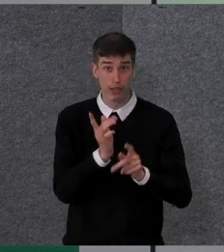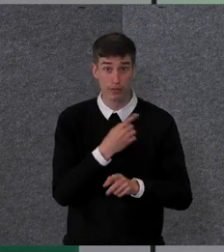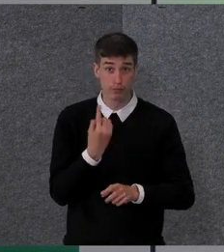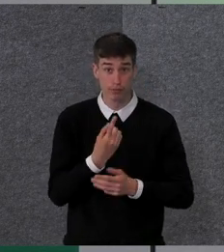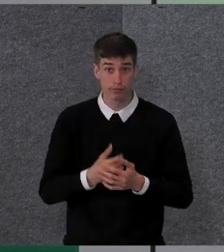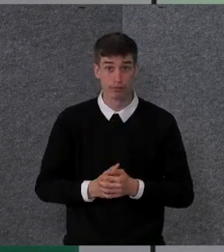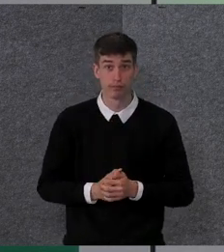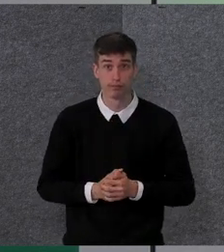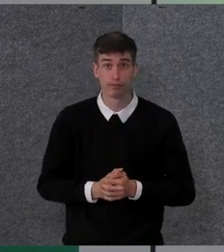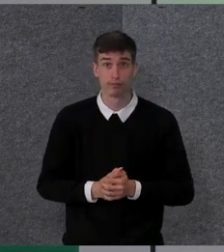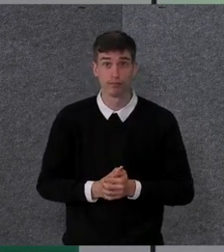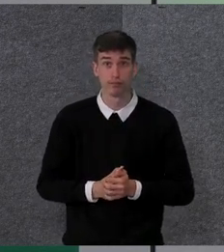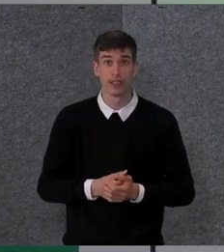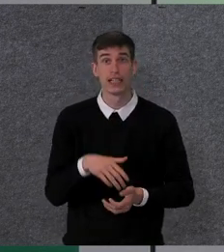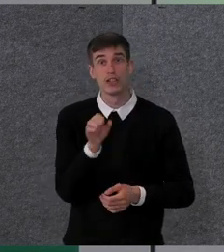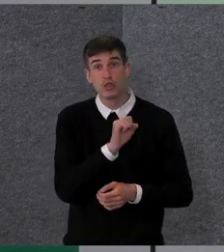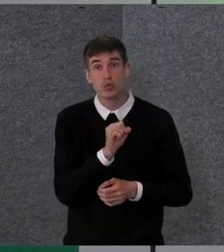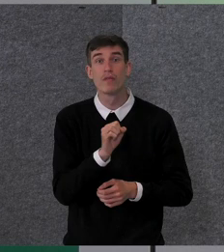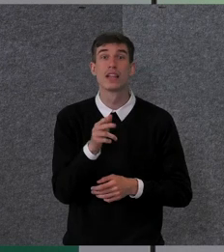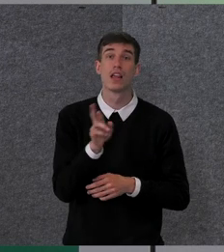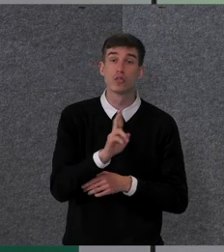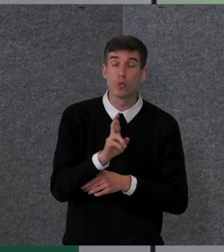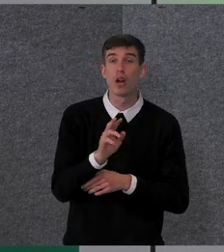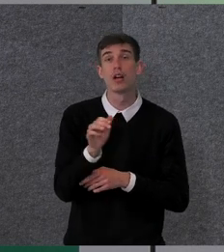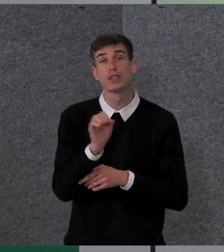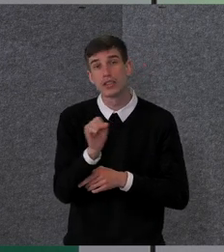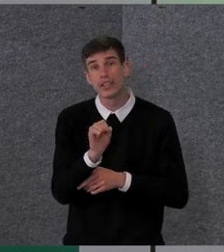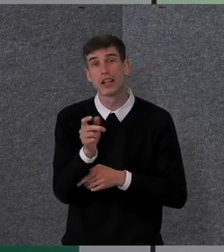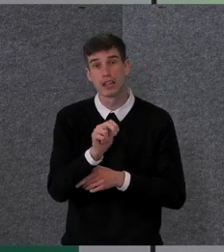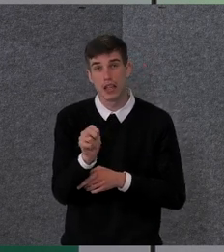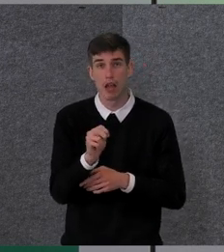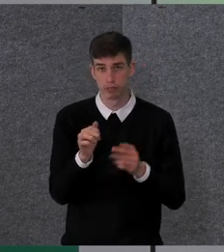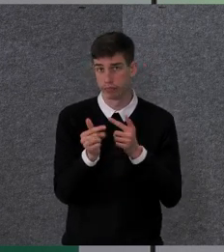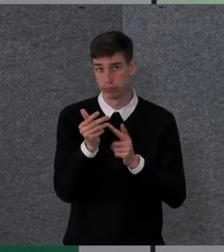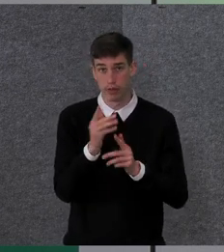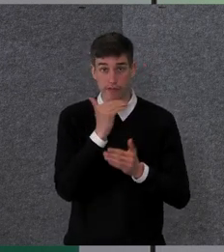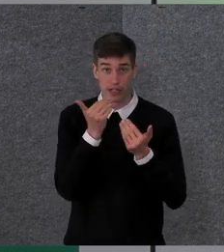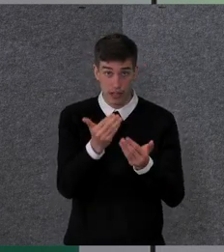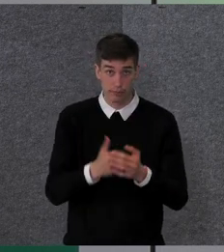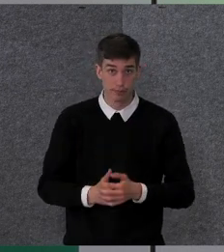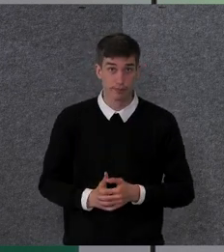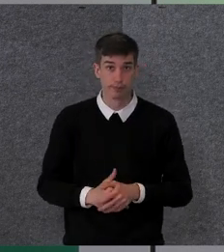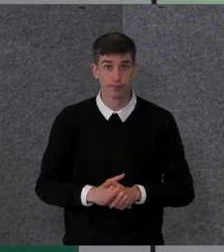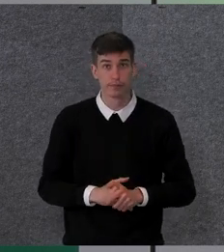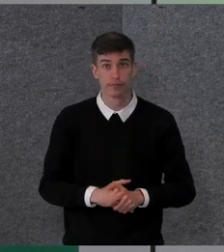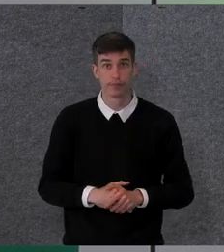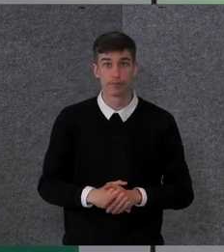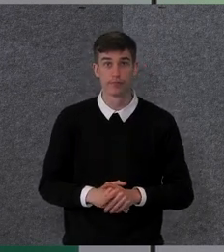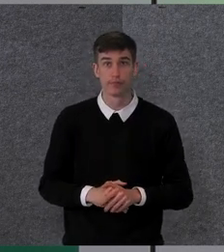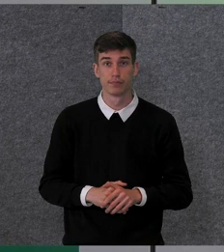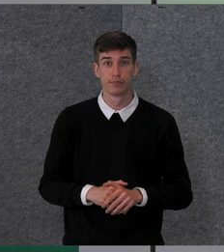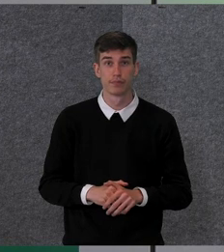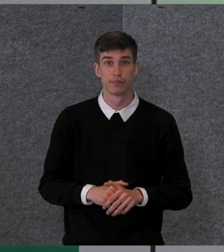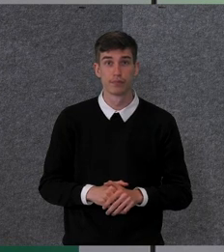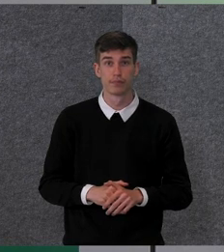Vielen Dank da an Josephine Paul, Ulle Schaufs, Julia Wollers, Sven Lehmann und Nike Slavik. Wir haben dann die Änderungen